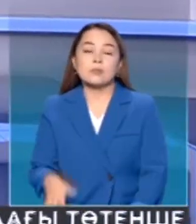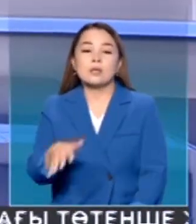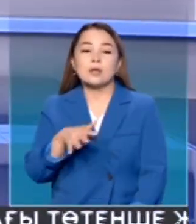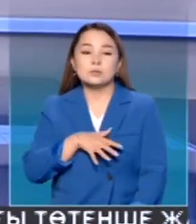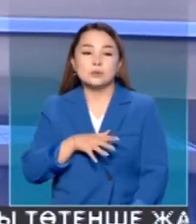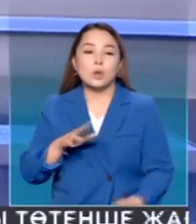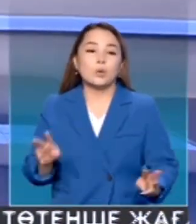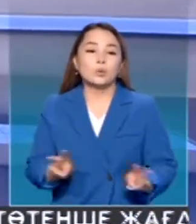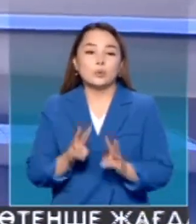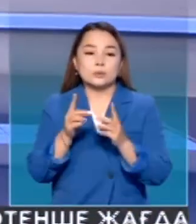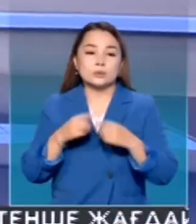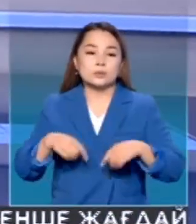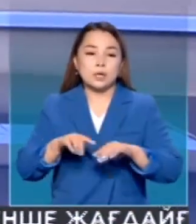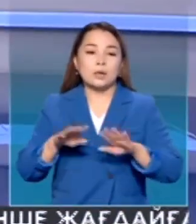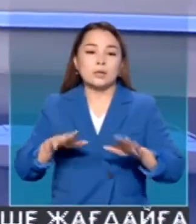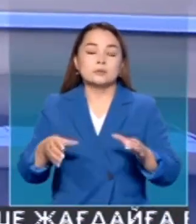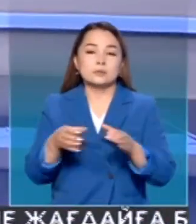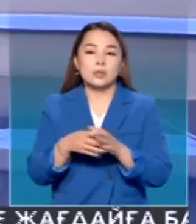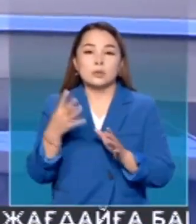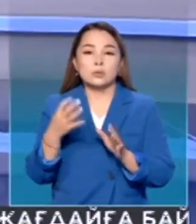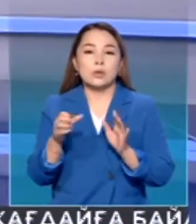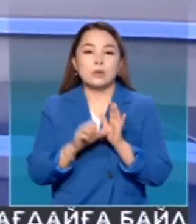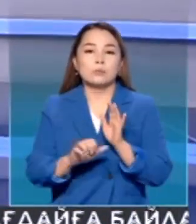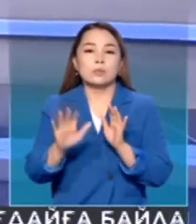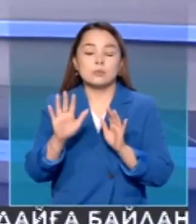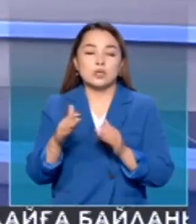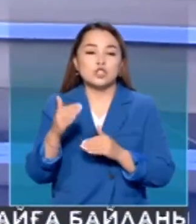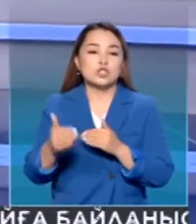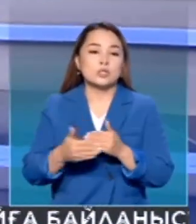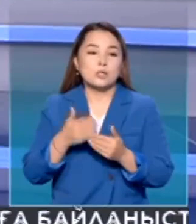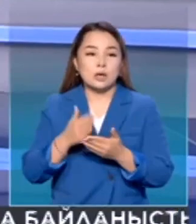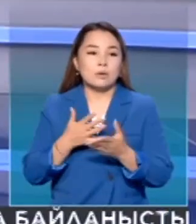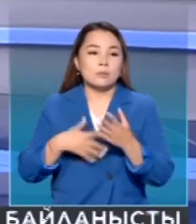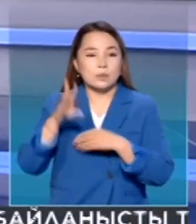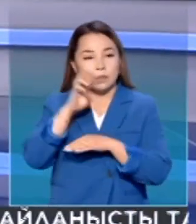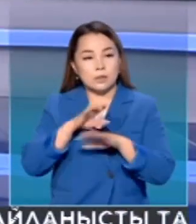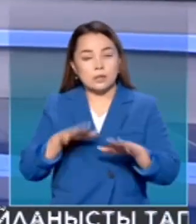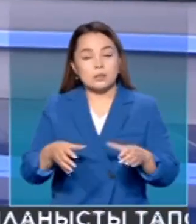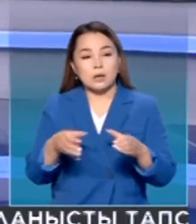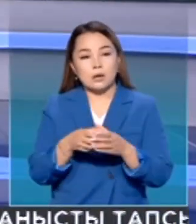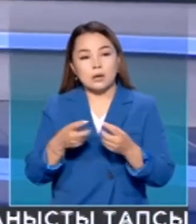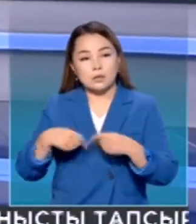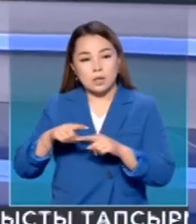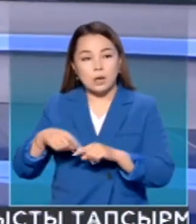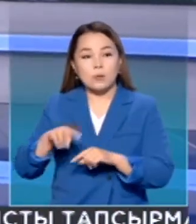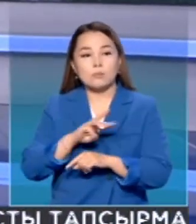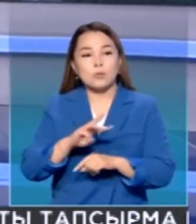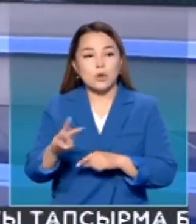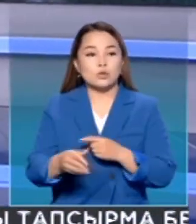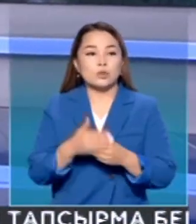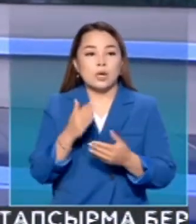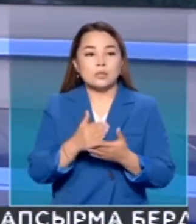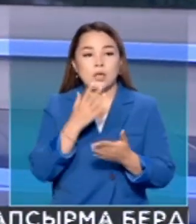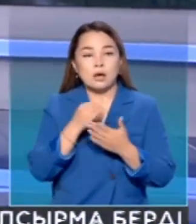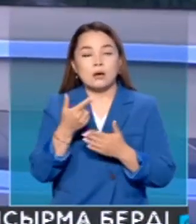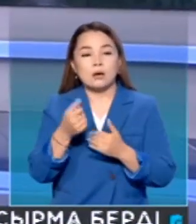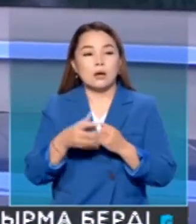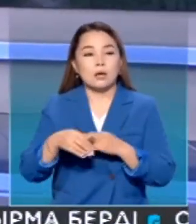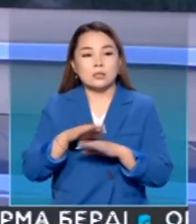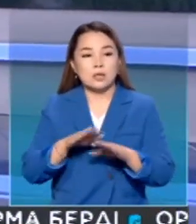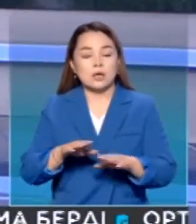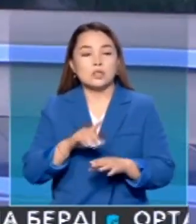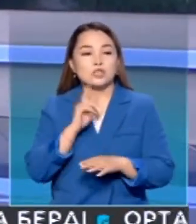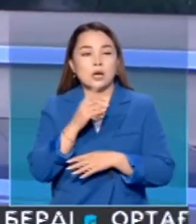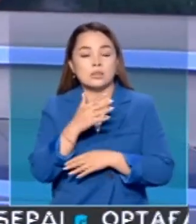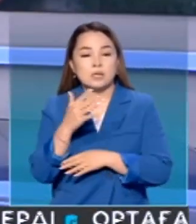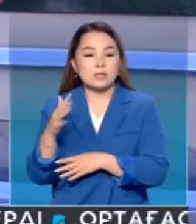Канадада өрт ошақтарының саны 465-ке жетті. Бүгінгі дейін бүкіл ел аумағында миллиондаған гектар жасыл желек күлге айналған.